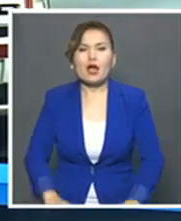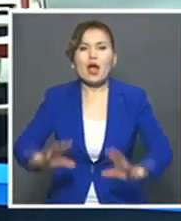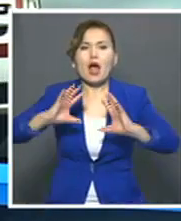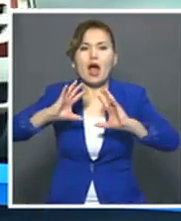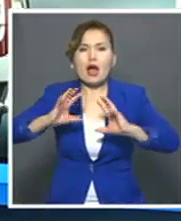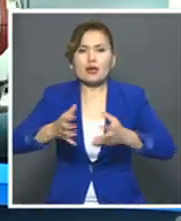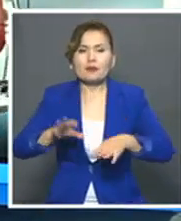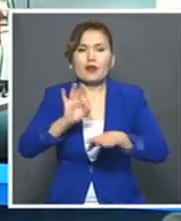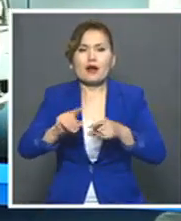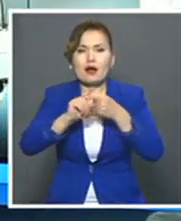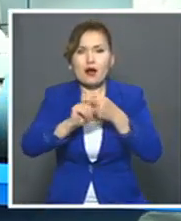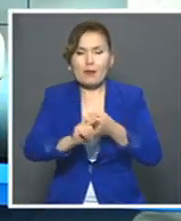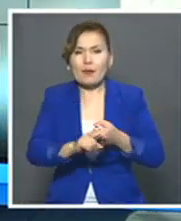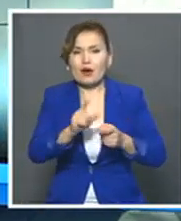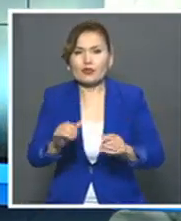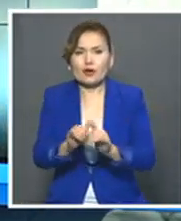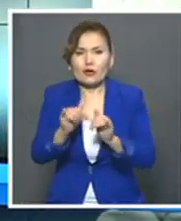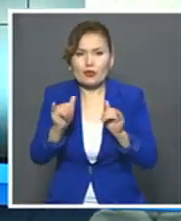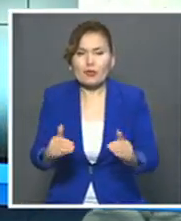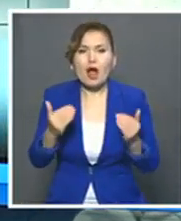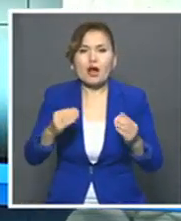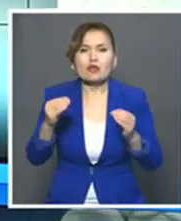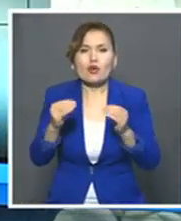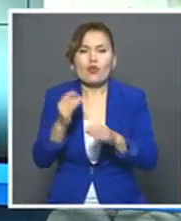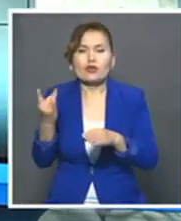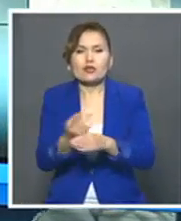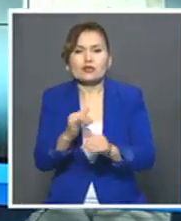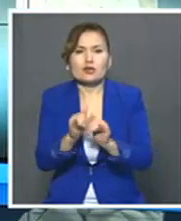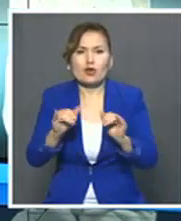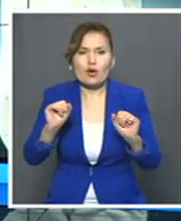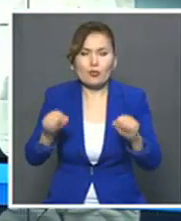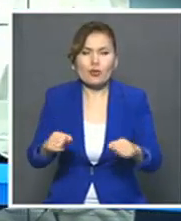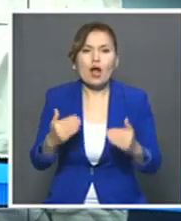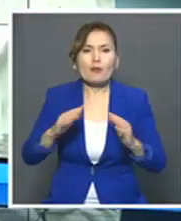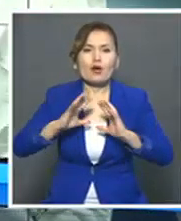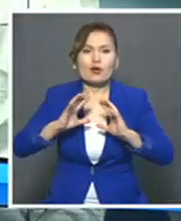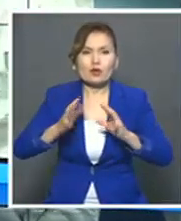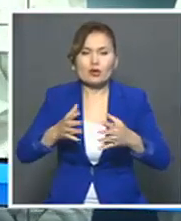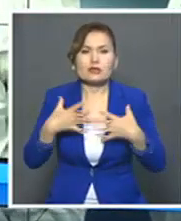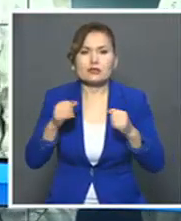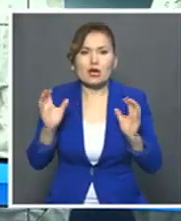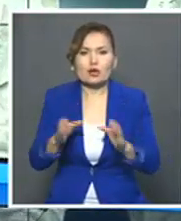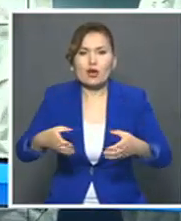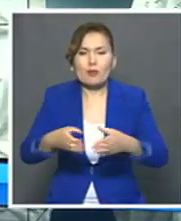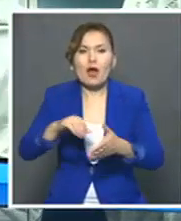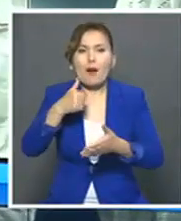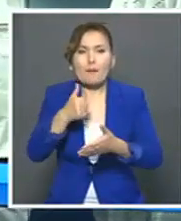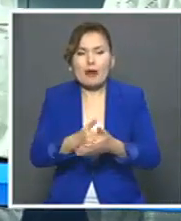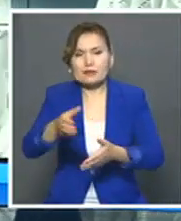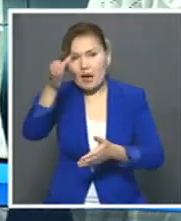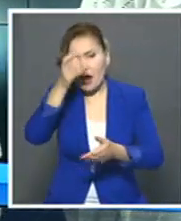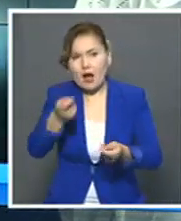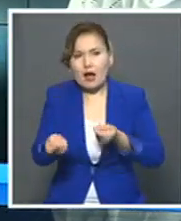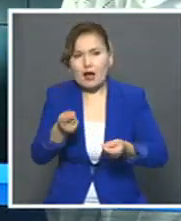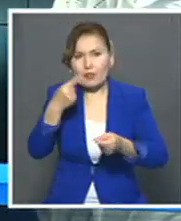Ал әлемде коронавирус жұқтырғандардың саны шын мәнде қазіргіден 10 есе көп болуы мүмкін. Мұны дүниежүзі денсаулық сақтау ұйымының бас ғалымы Сумия